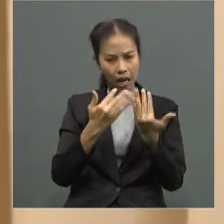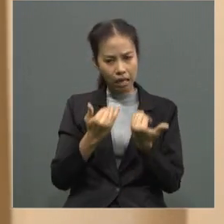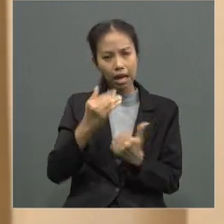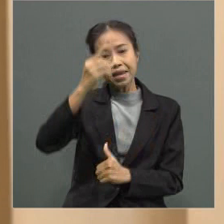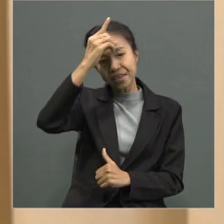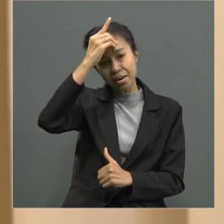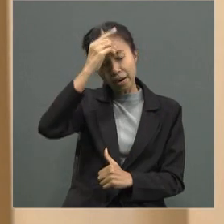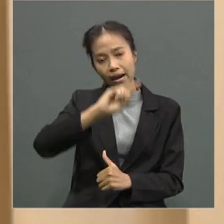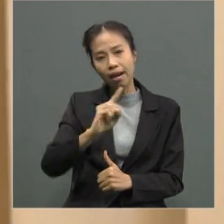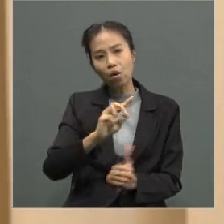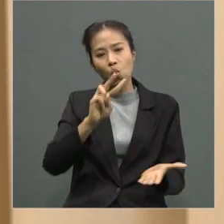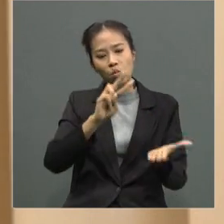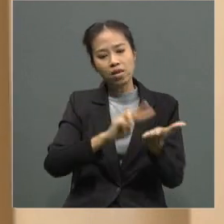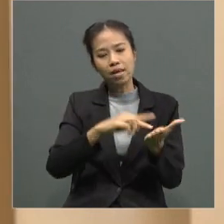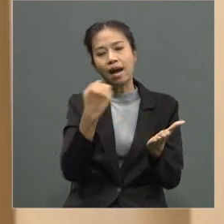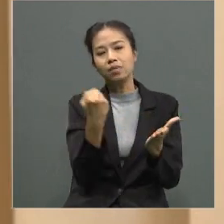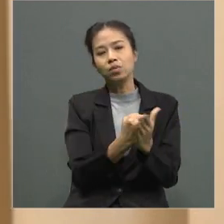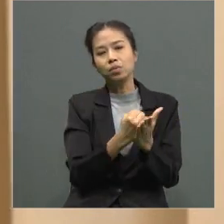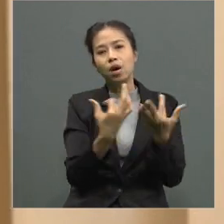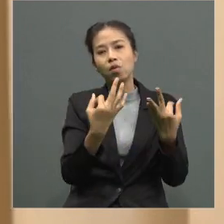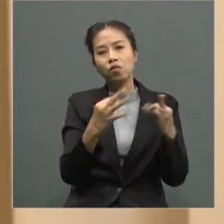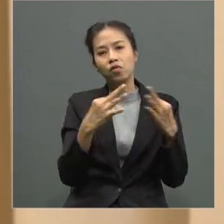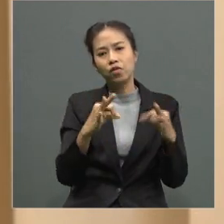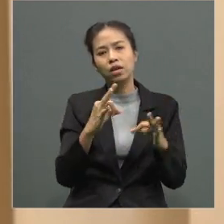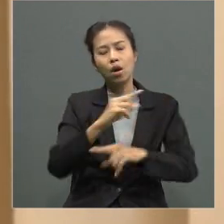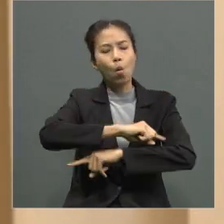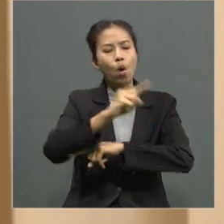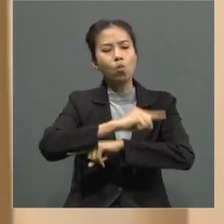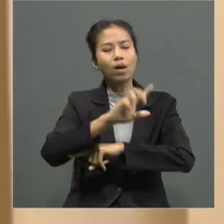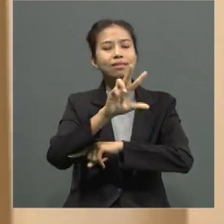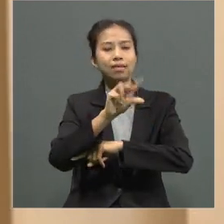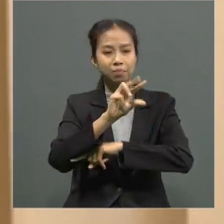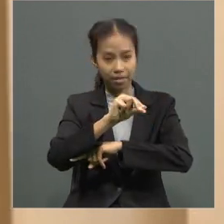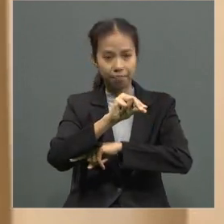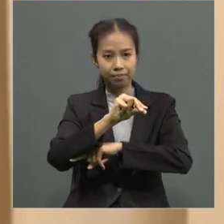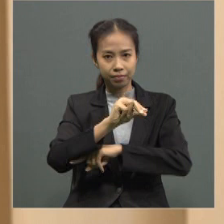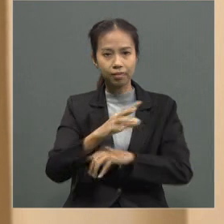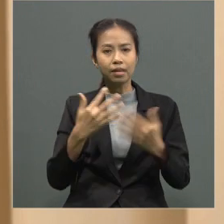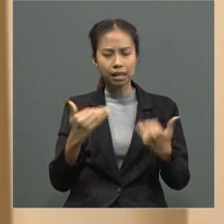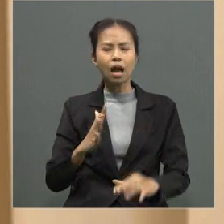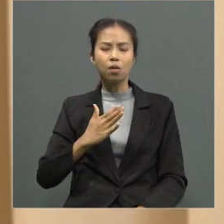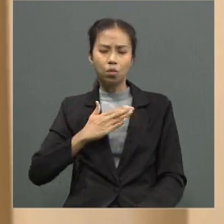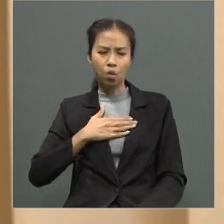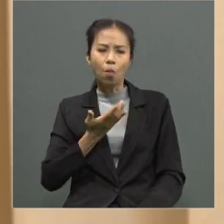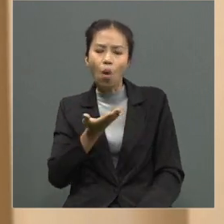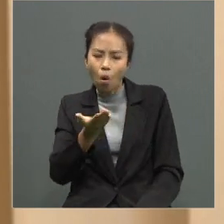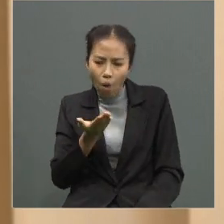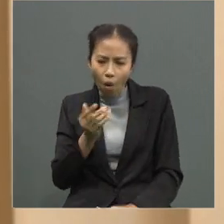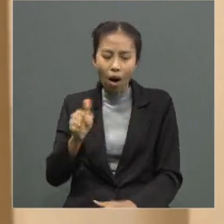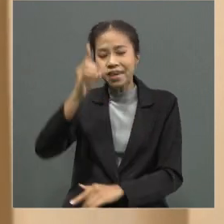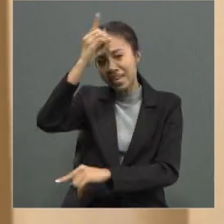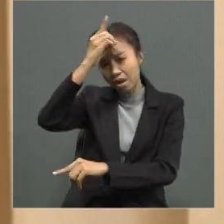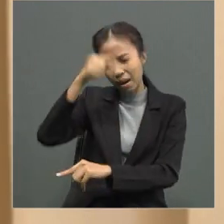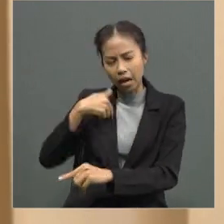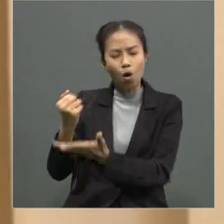ได้รับการยกเว้นการตรวจลงตราวีซ่า30วันอยู่แล้วผมถึงขอให้ท่านฝ่ายเยอรมันสนับสนุน